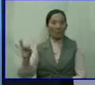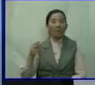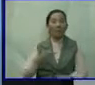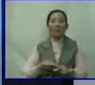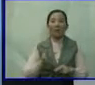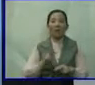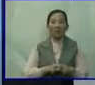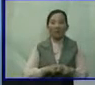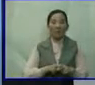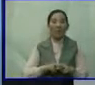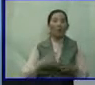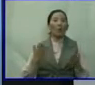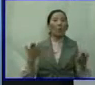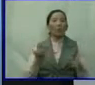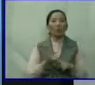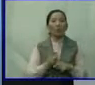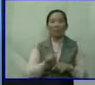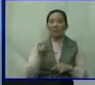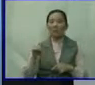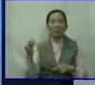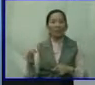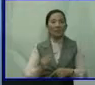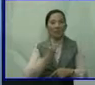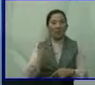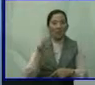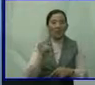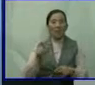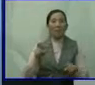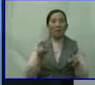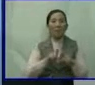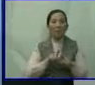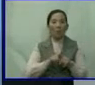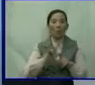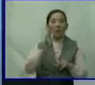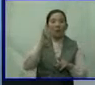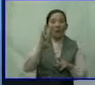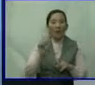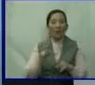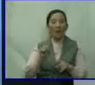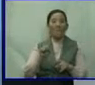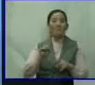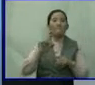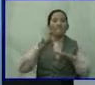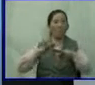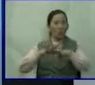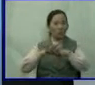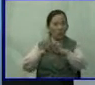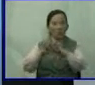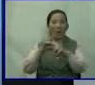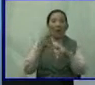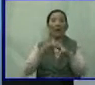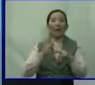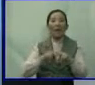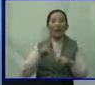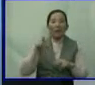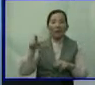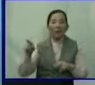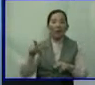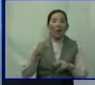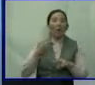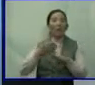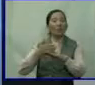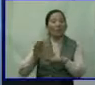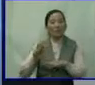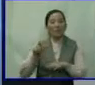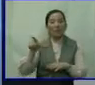Радиальные – это очень интересные диаграммы, они похожи на паутину. Здесь, в отличие от линейных